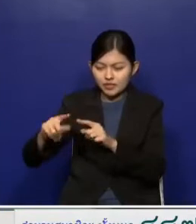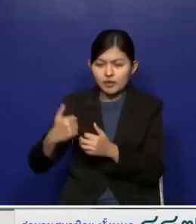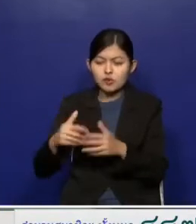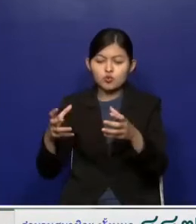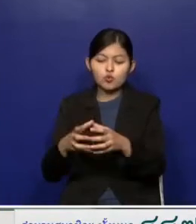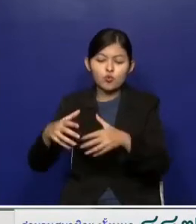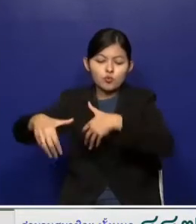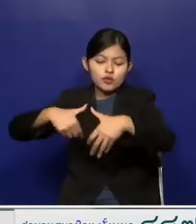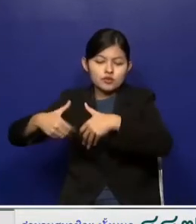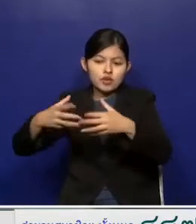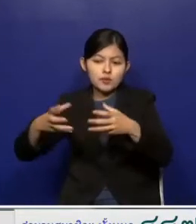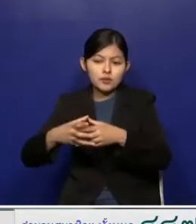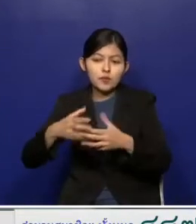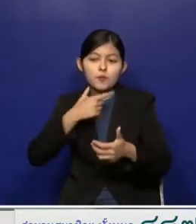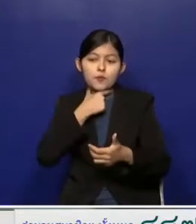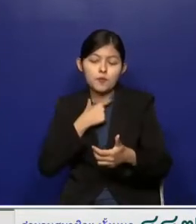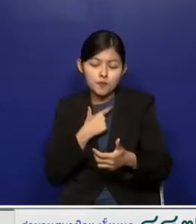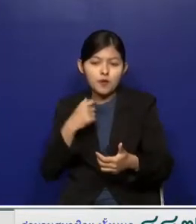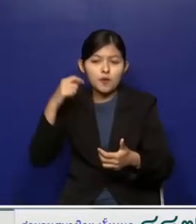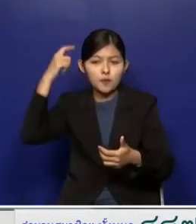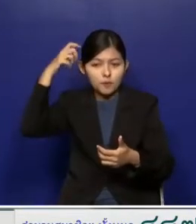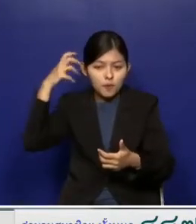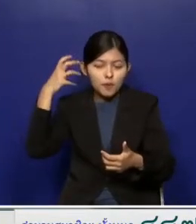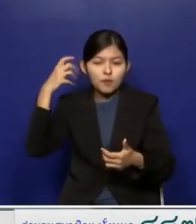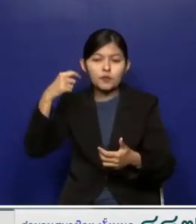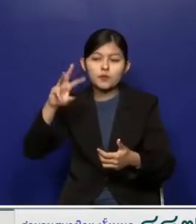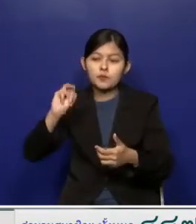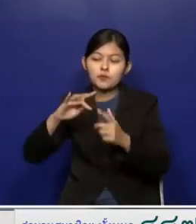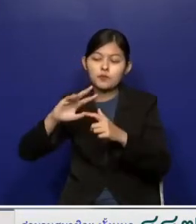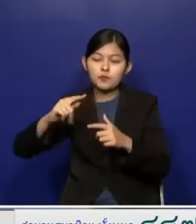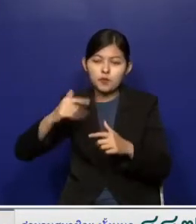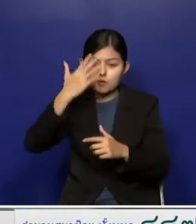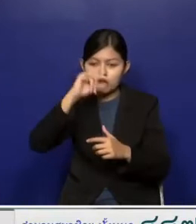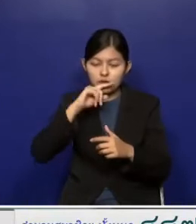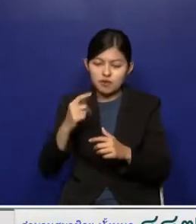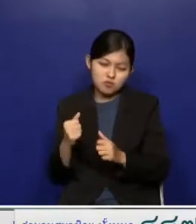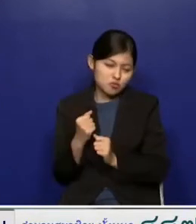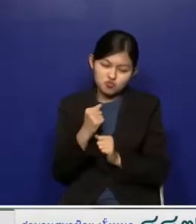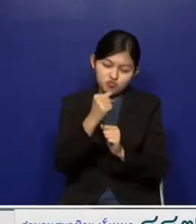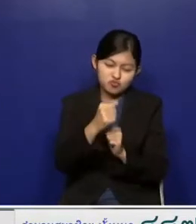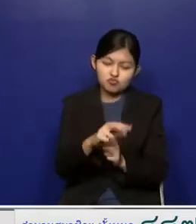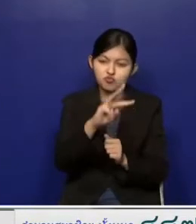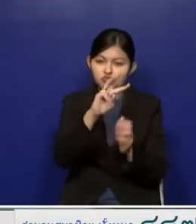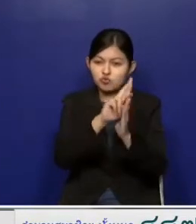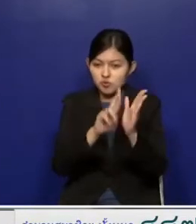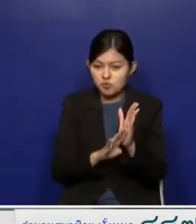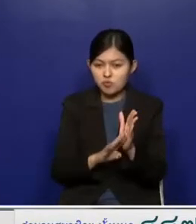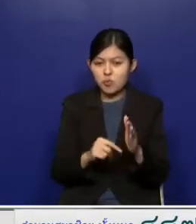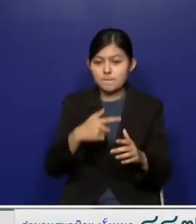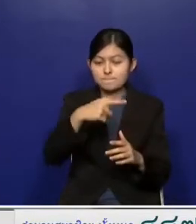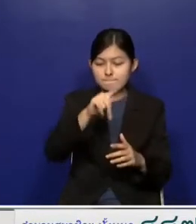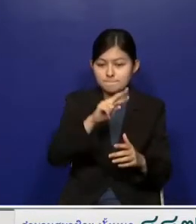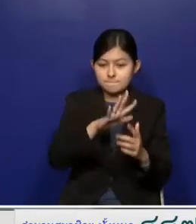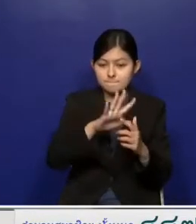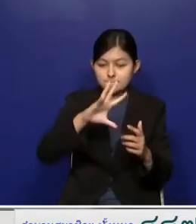กลมชาติพั discoveryนี่ยเขาต้องจำเป็ ตองมี เขสเพ bubbling ขเขาด้วยเพาไม่สามารถอย่าไปสู้ระบบของประมงคขนาใหญ่ได้เรื่องนี้